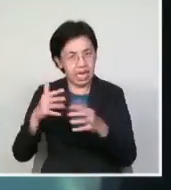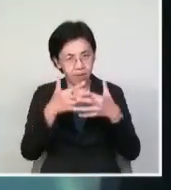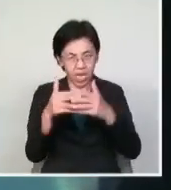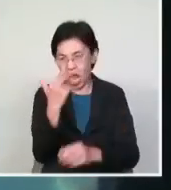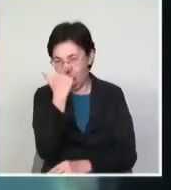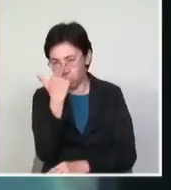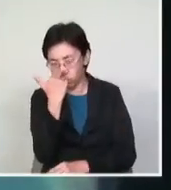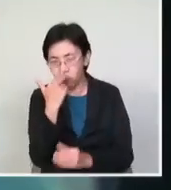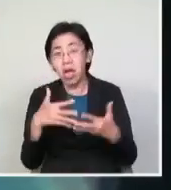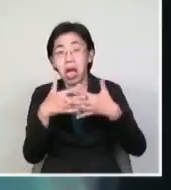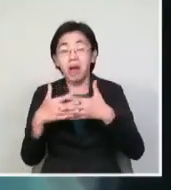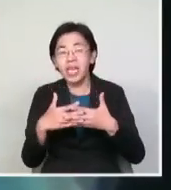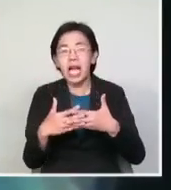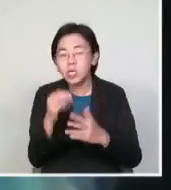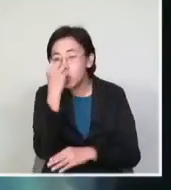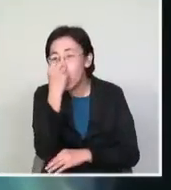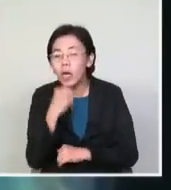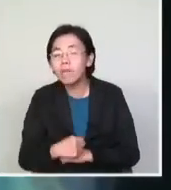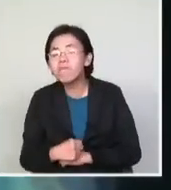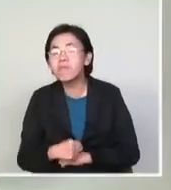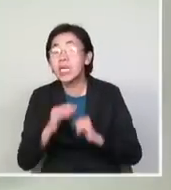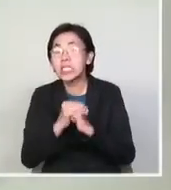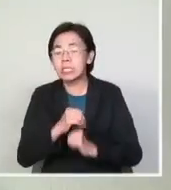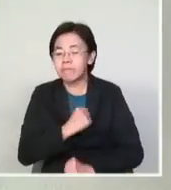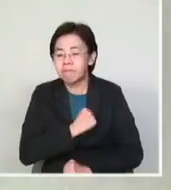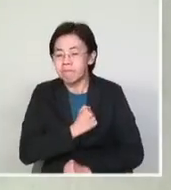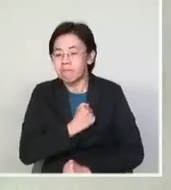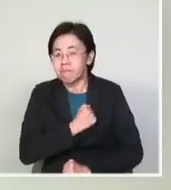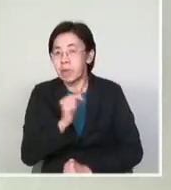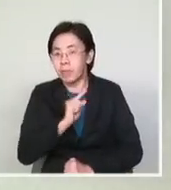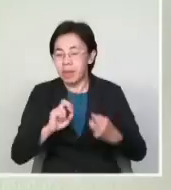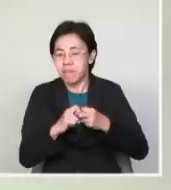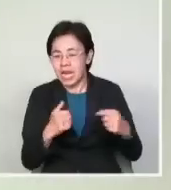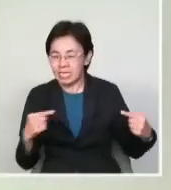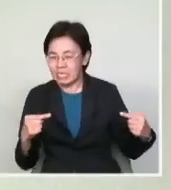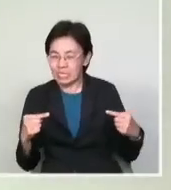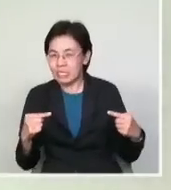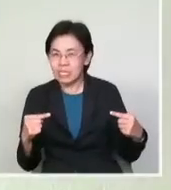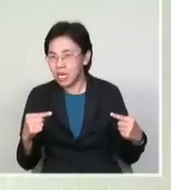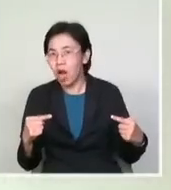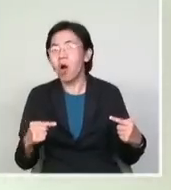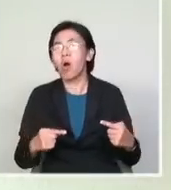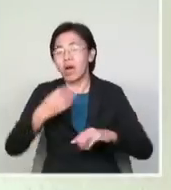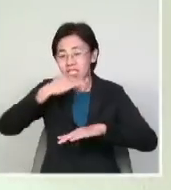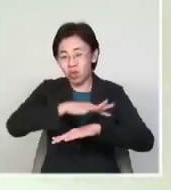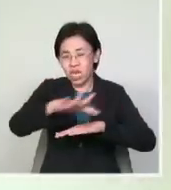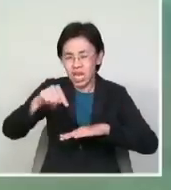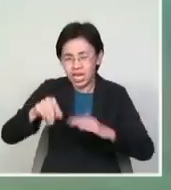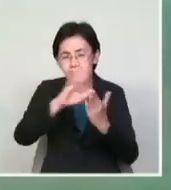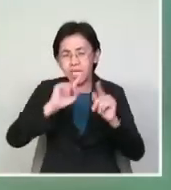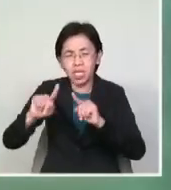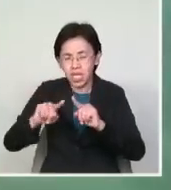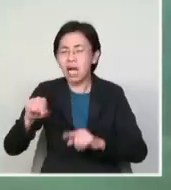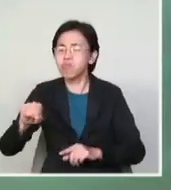หลังจากที่สหรัฐพยายามจะทดสอบความอดทนของจีนในประเด็นความขัดแย้งกับพื้นที่น่านน้ำทะเลจีนใ